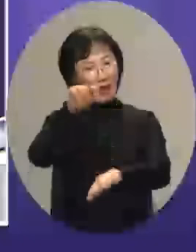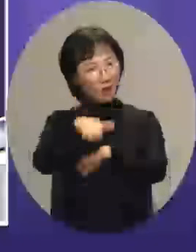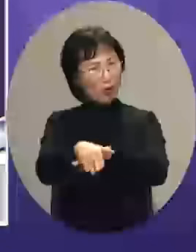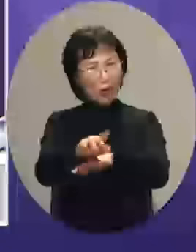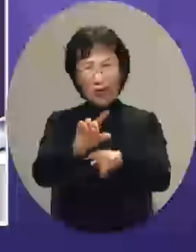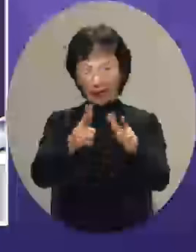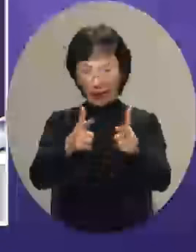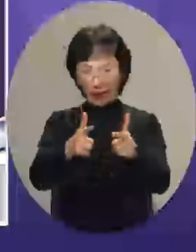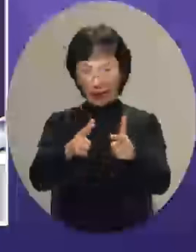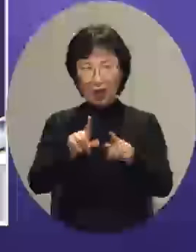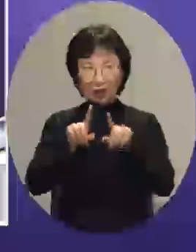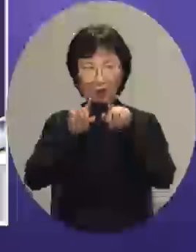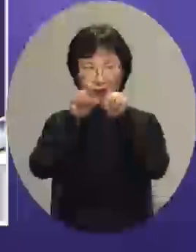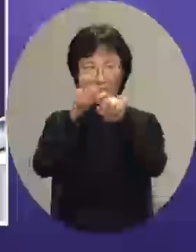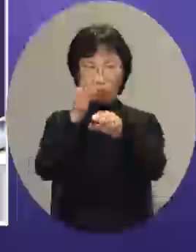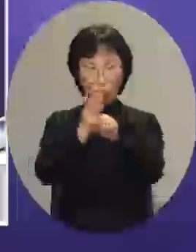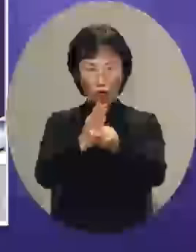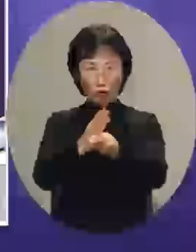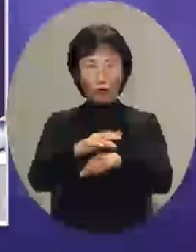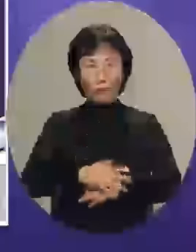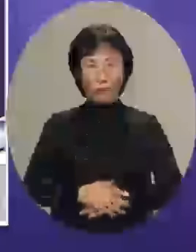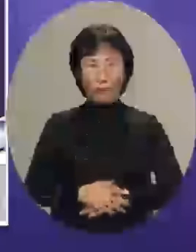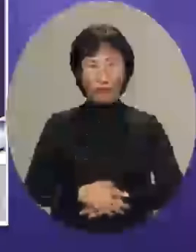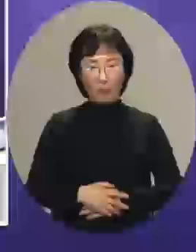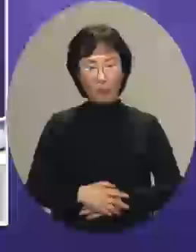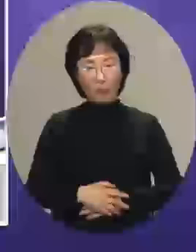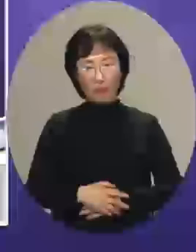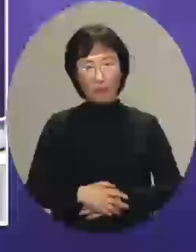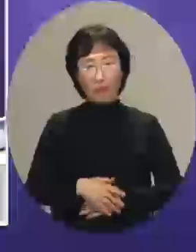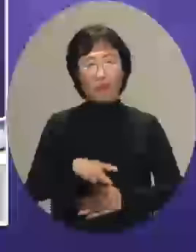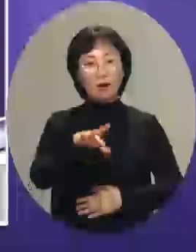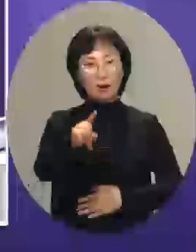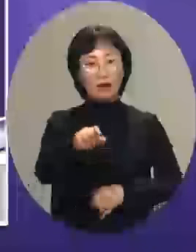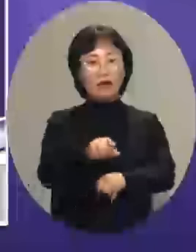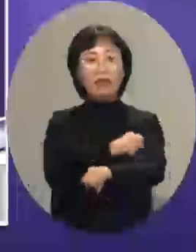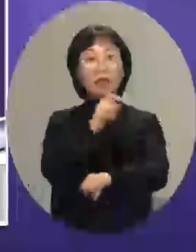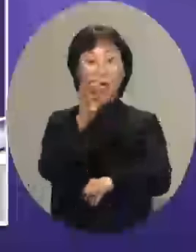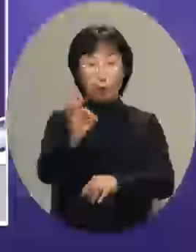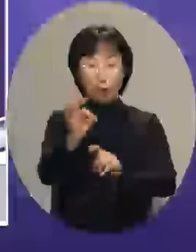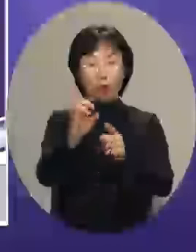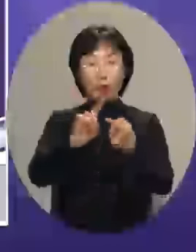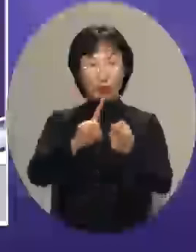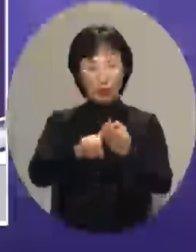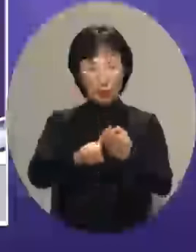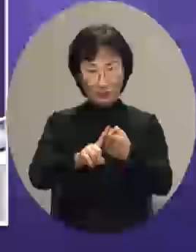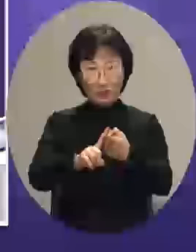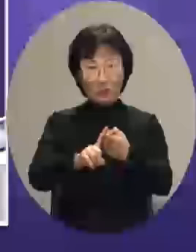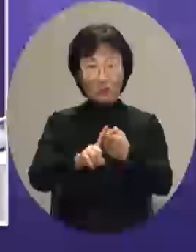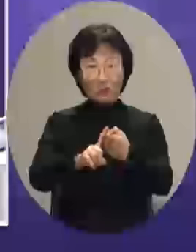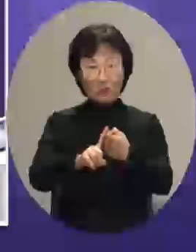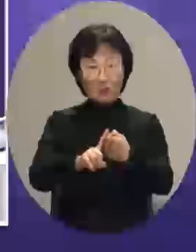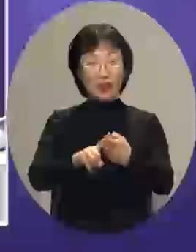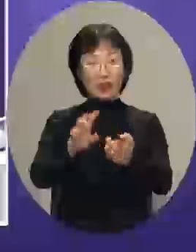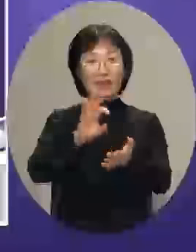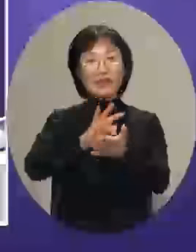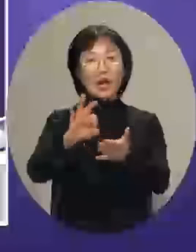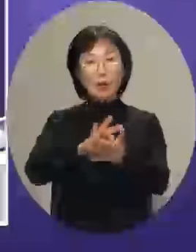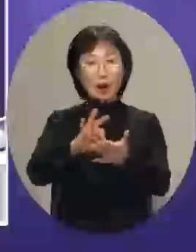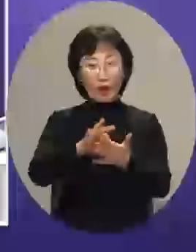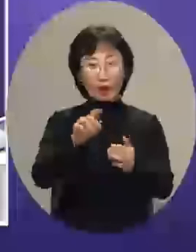가요. 여기에 대해서 답변 한번 저한테 물어본 겁니까? 네. 우선 특활비는요. 아니, 제가 쓰는 게 말고. 아니고 집행하는 겁니다.